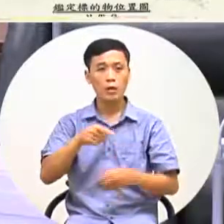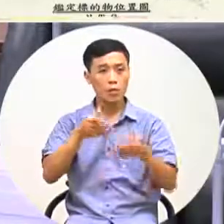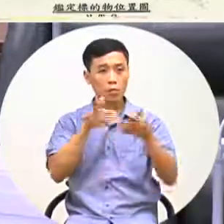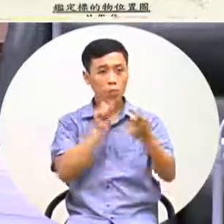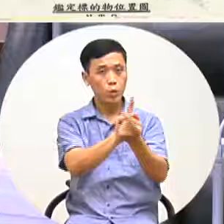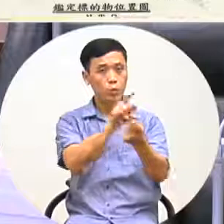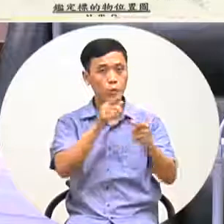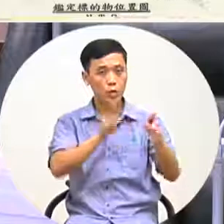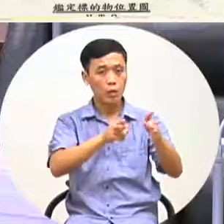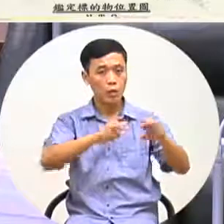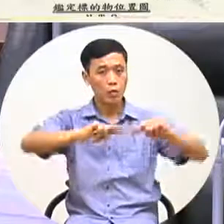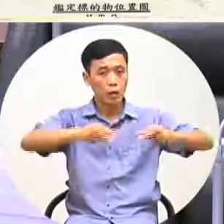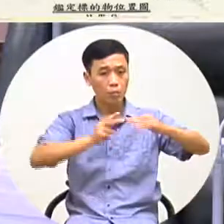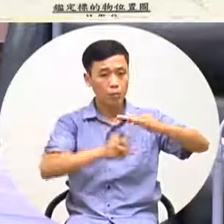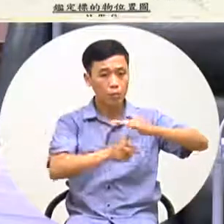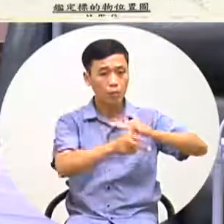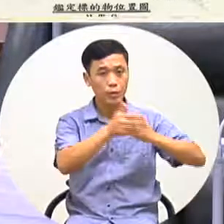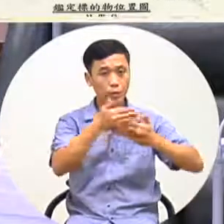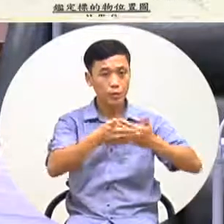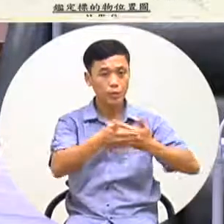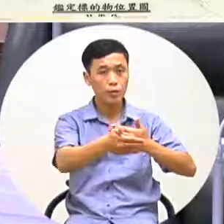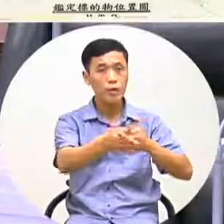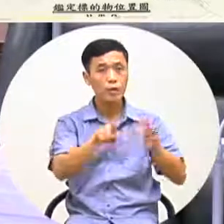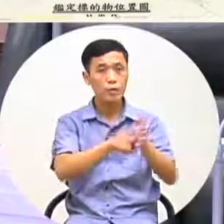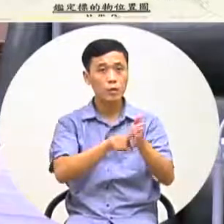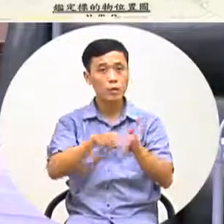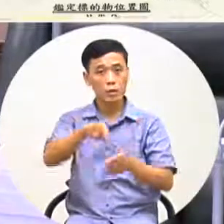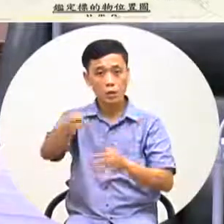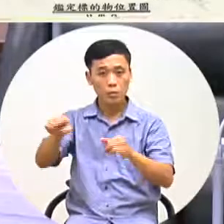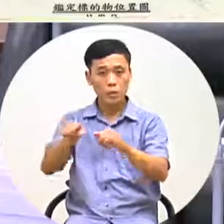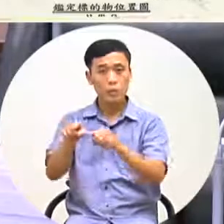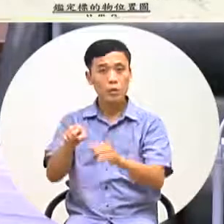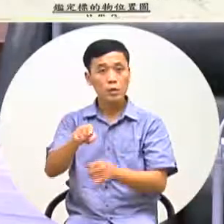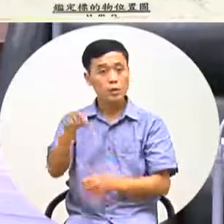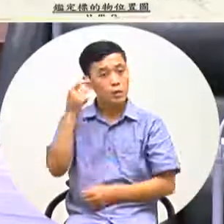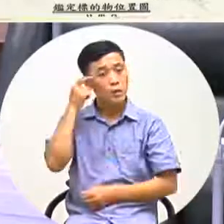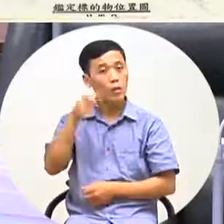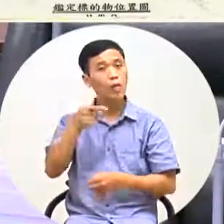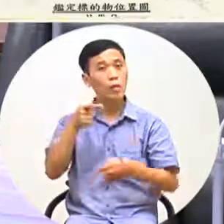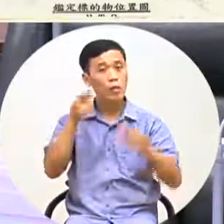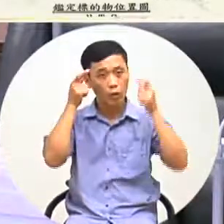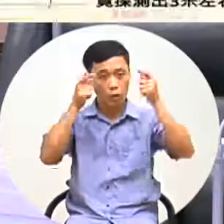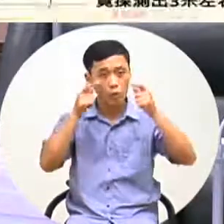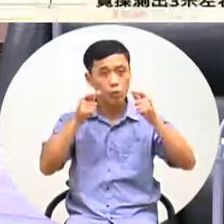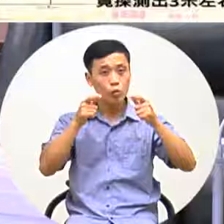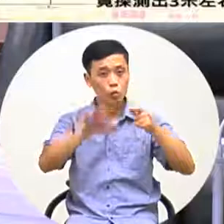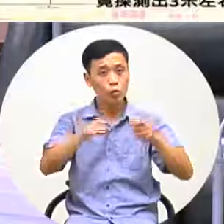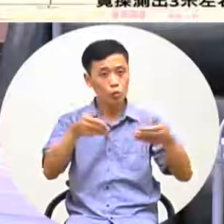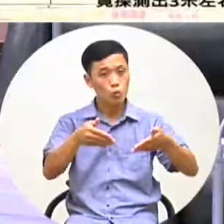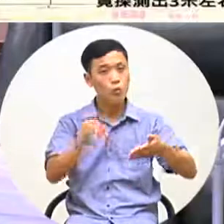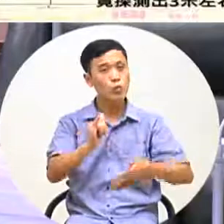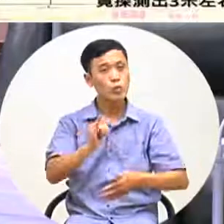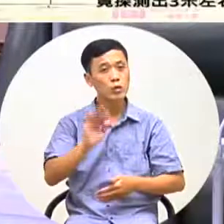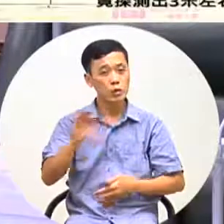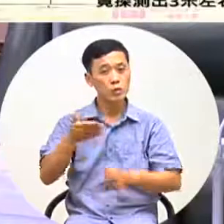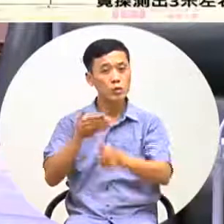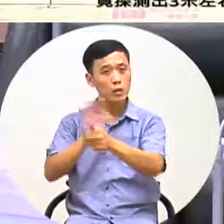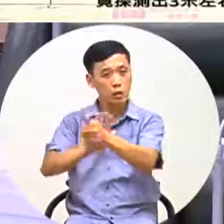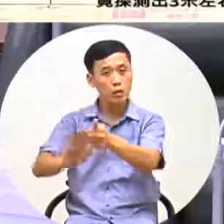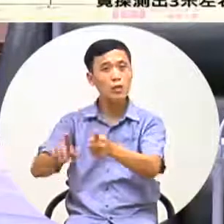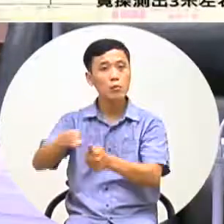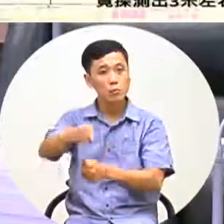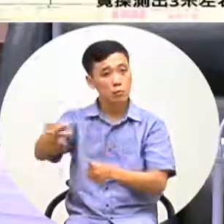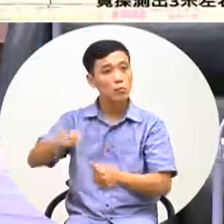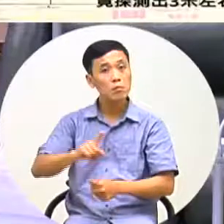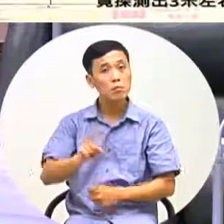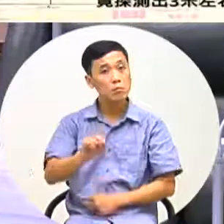候。他们也乐观其成说，高雄有这样一个进步工程，可是带给他们是什么？好，这个是他们今